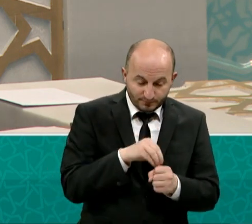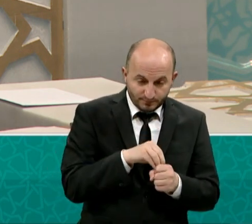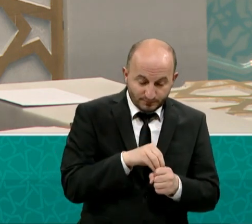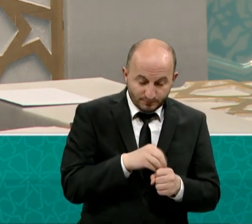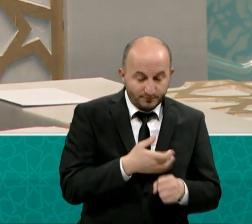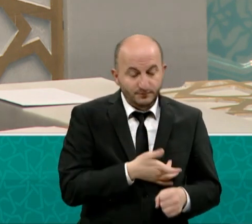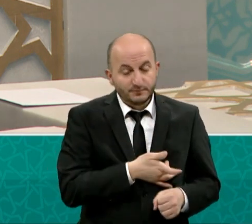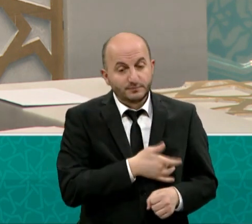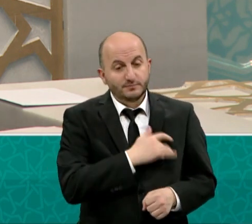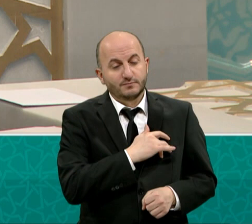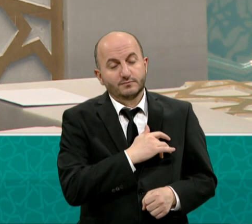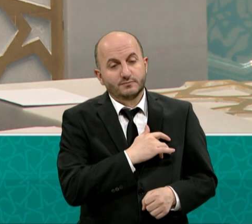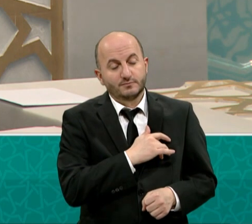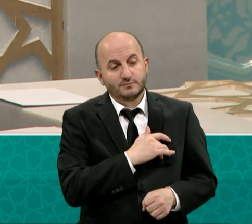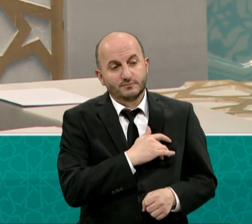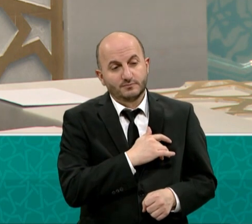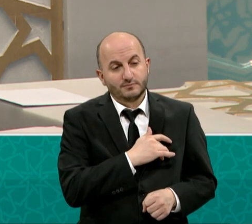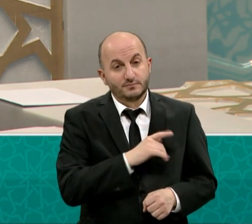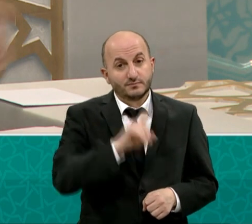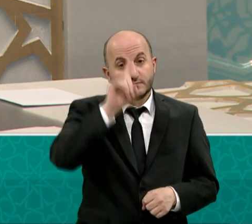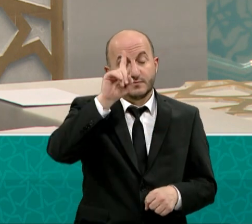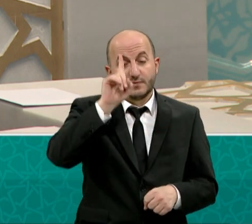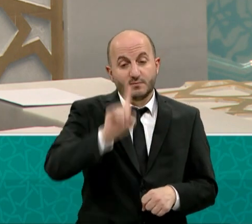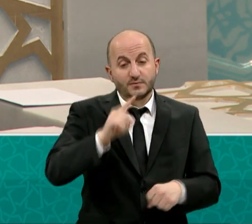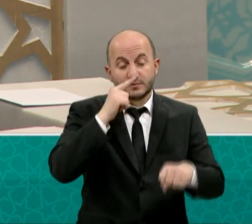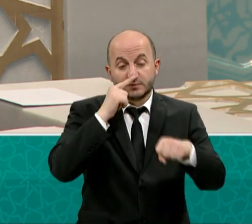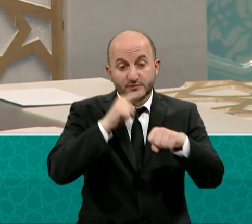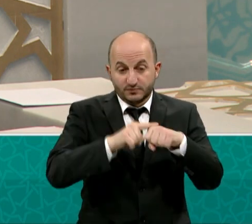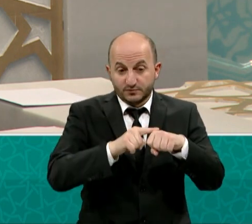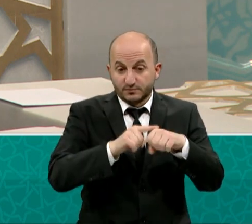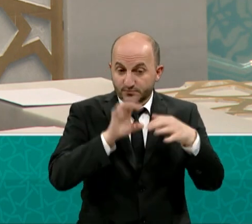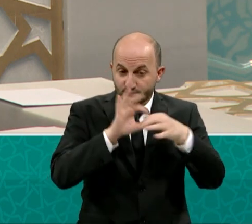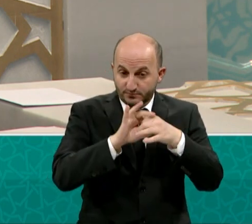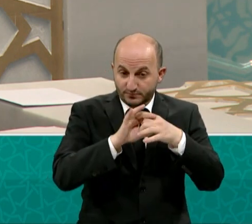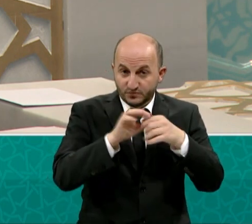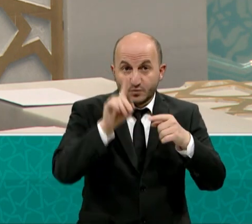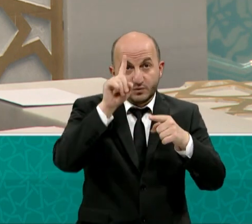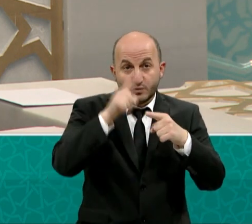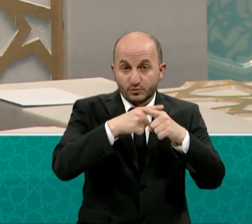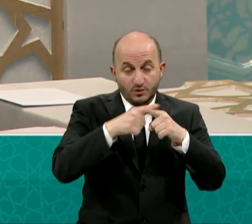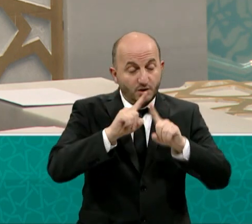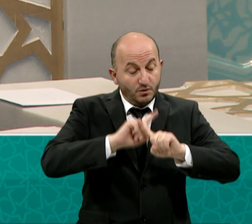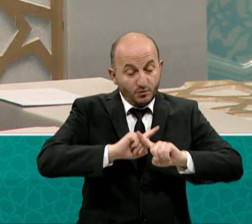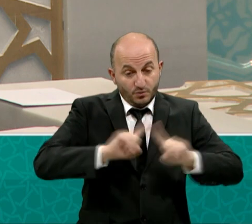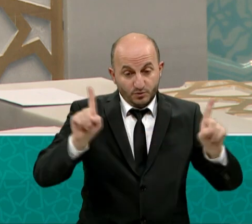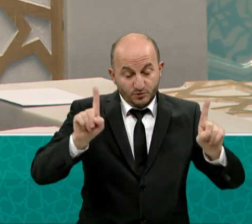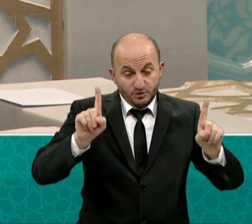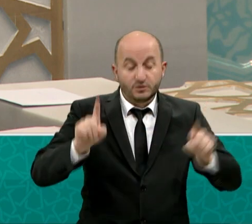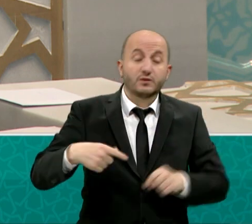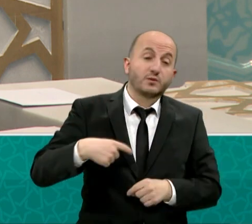inancı, tevhid akidesine bağlılığı olacak, şirk koşmayacak. Özel anlamda ibadetlerini tam